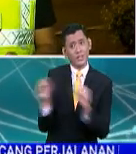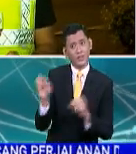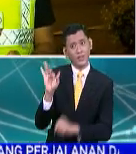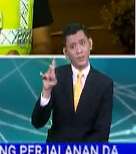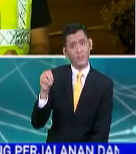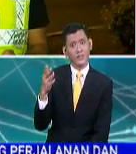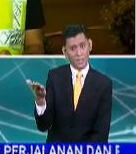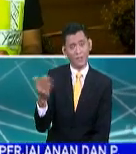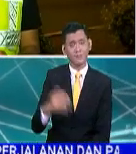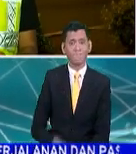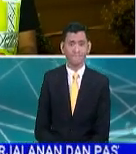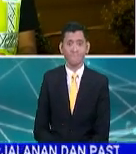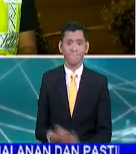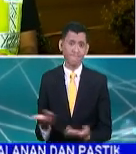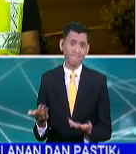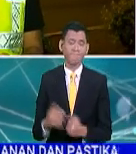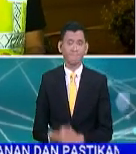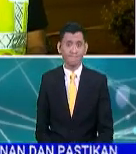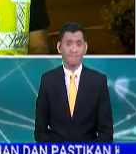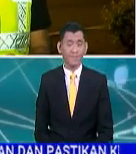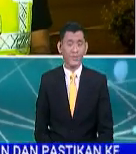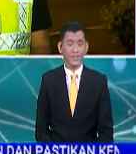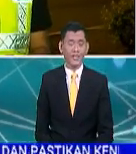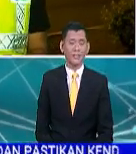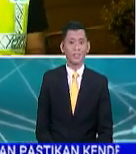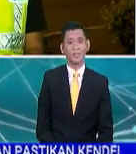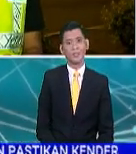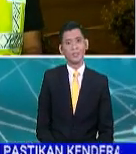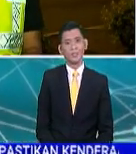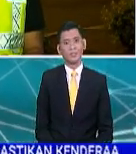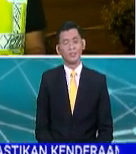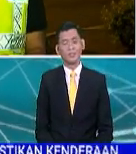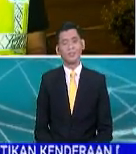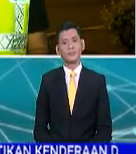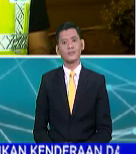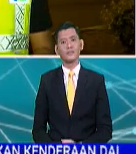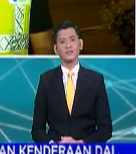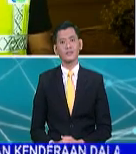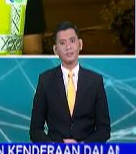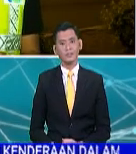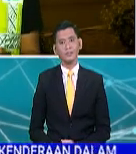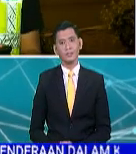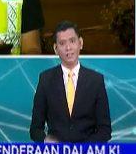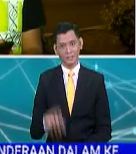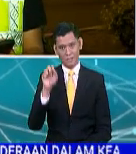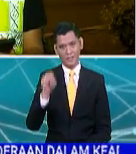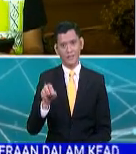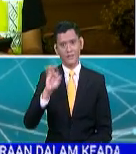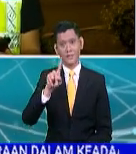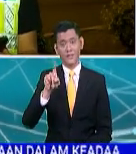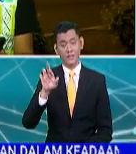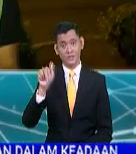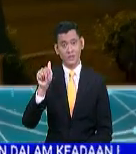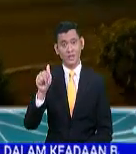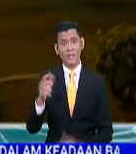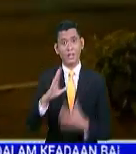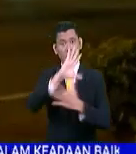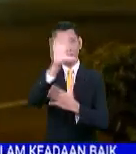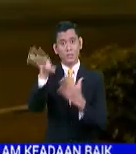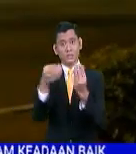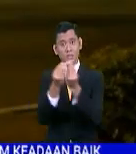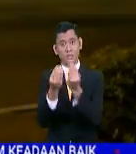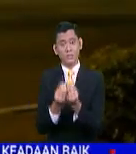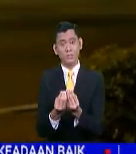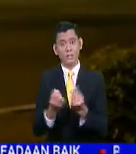bersedia. Silakan Fabian di sana. Ya, Pak Zura. Jumlah kenderaan